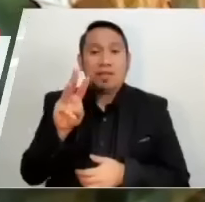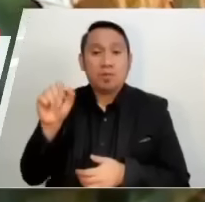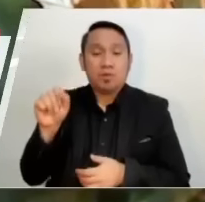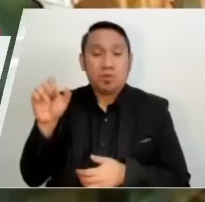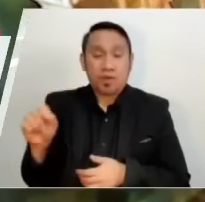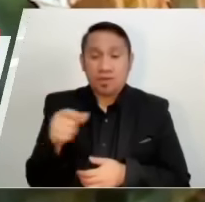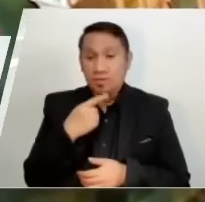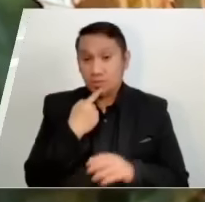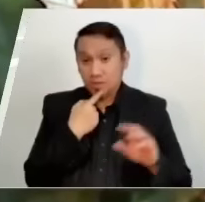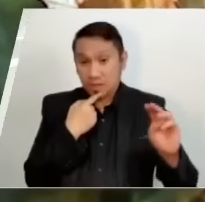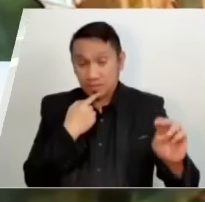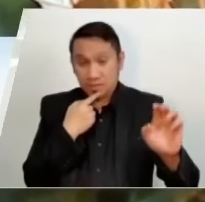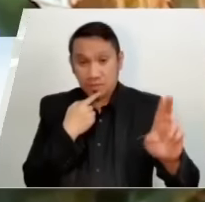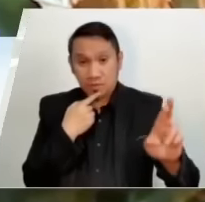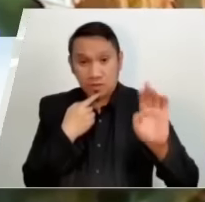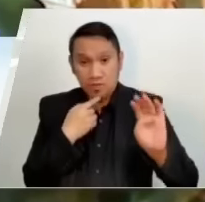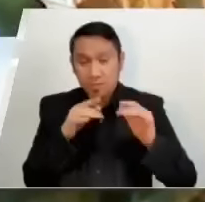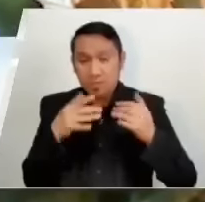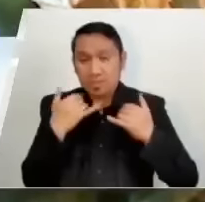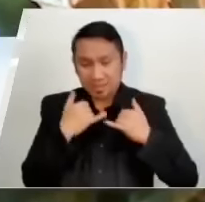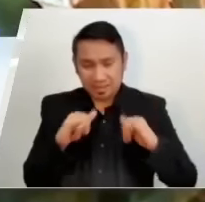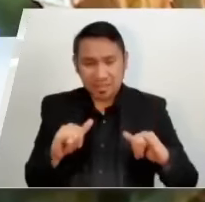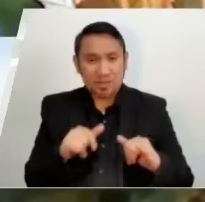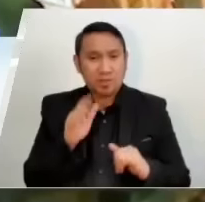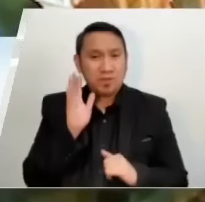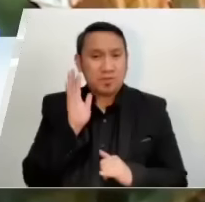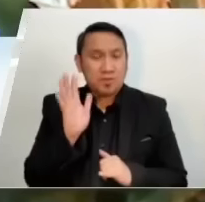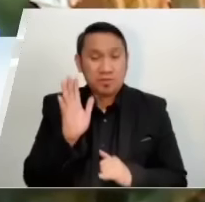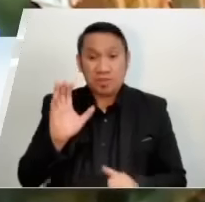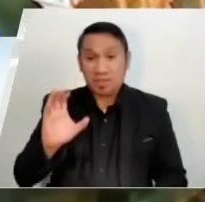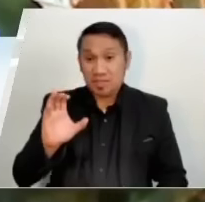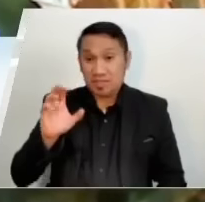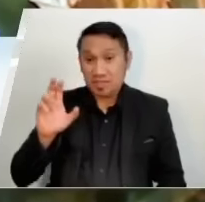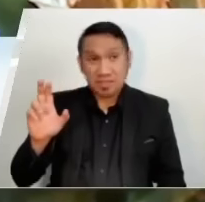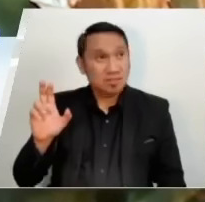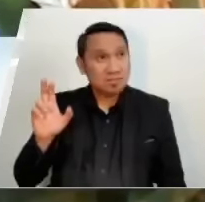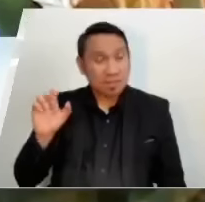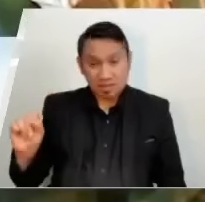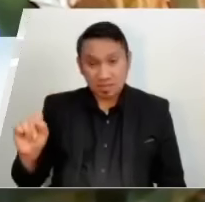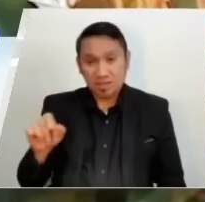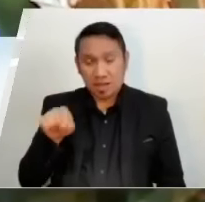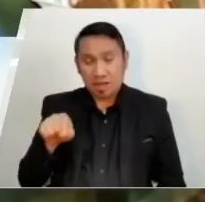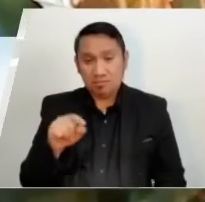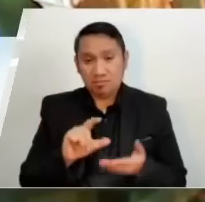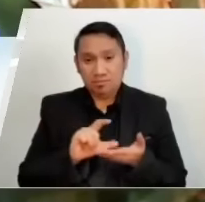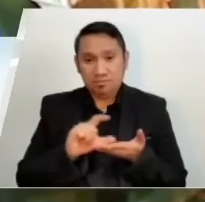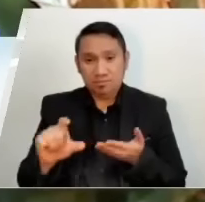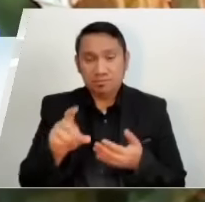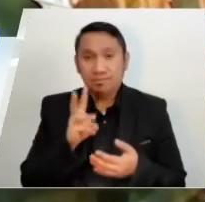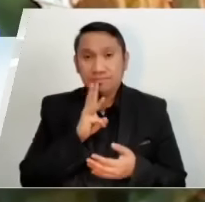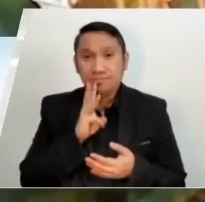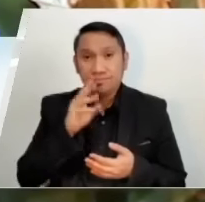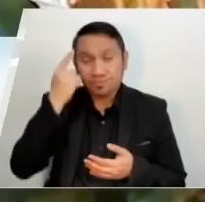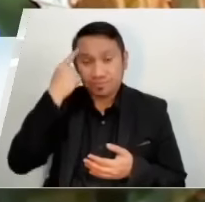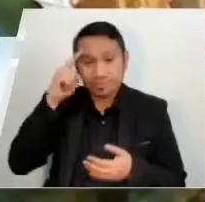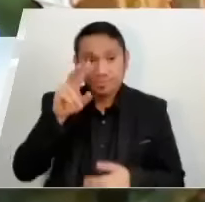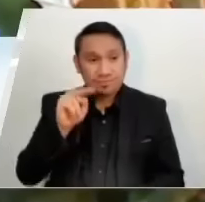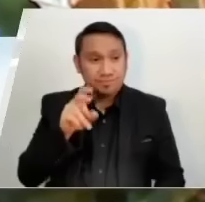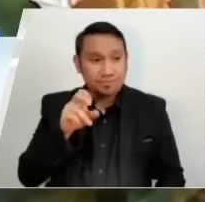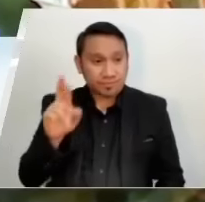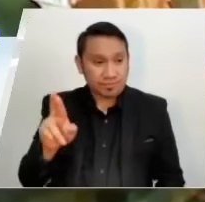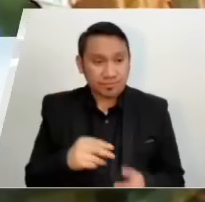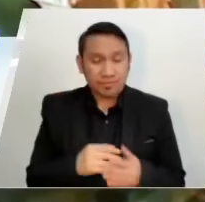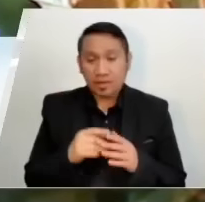NWRB na panatilihin sa 50 cubic meters per second ang alokasyon ng tubig para sa Metro Manila. Kailangan